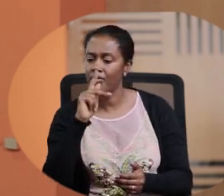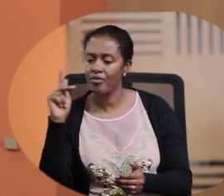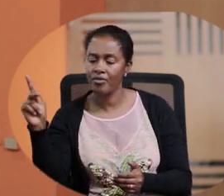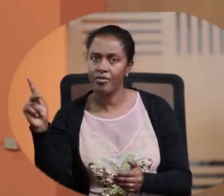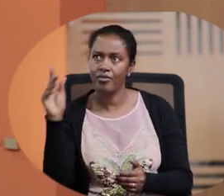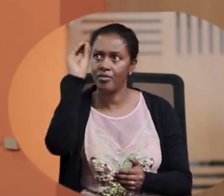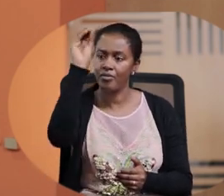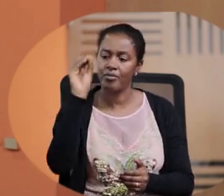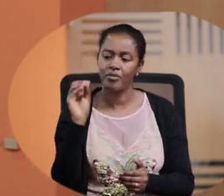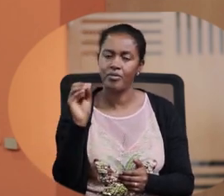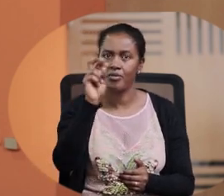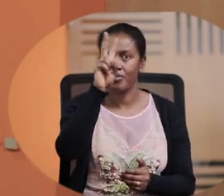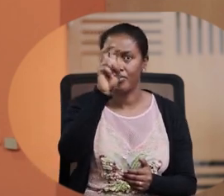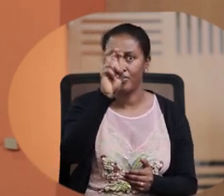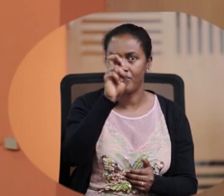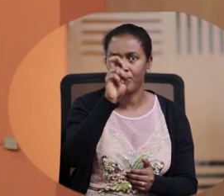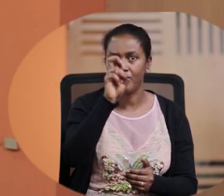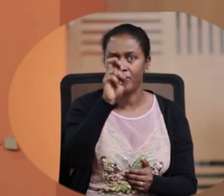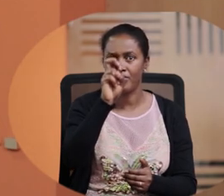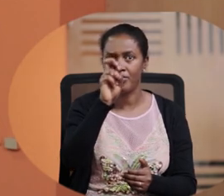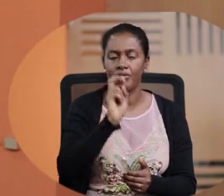ibanta digdam